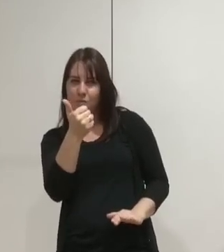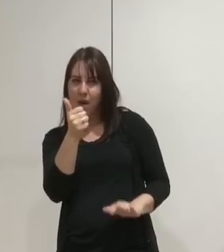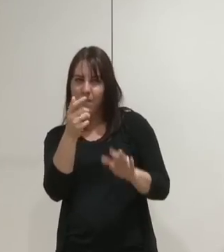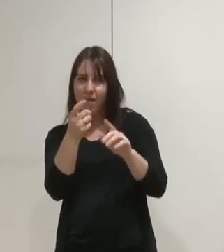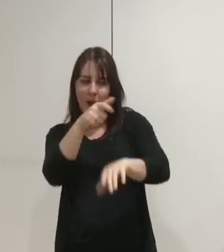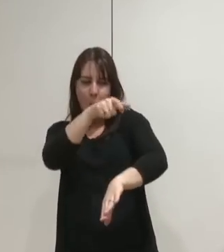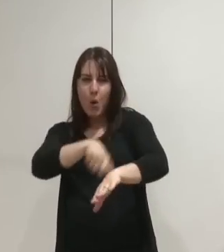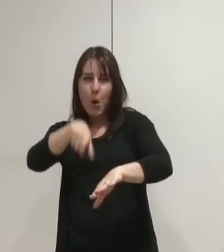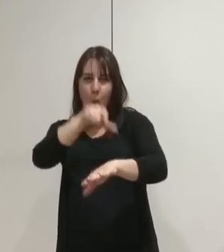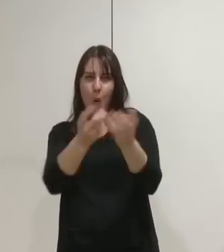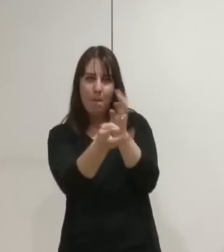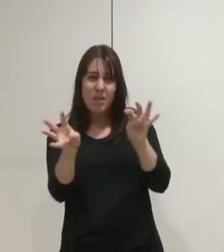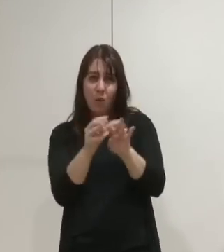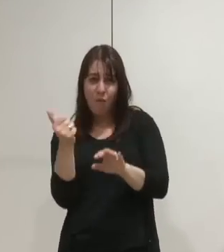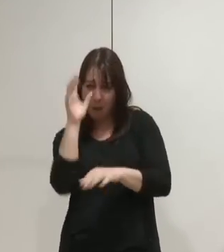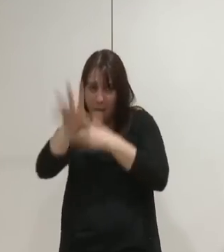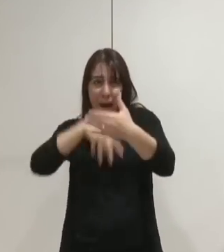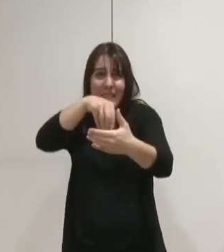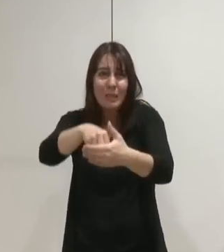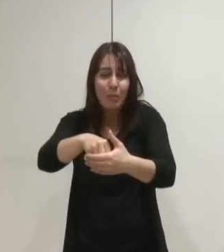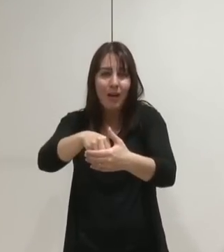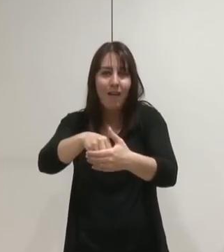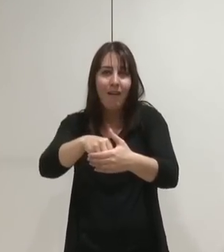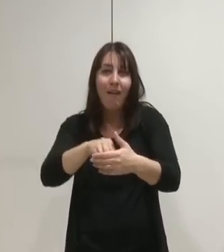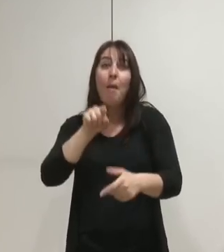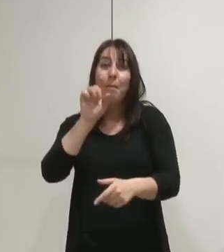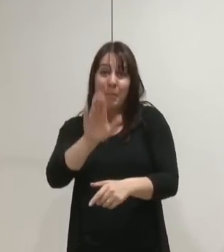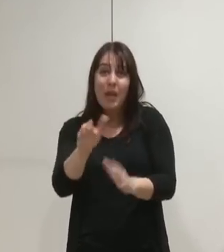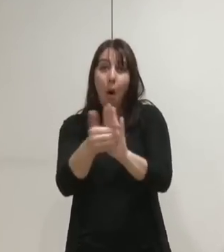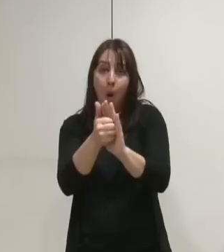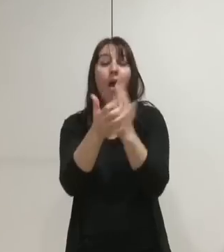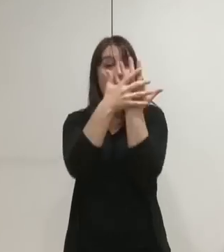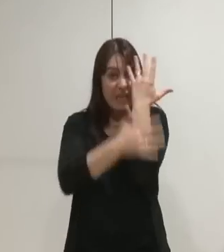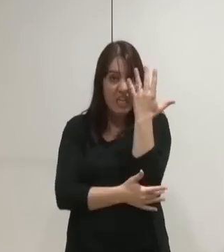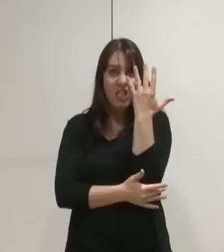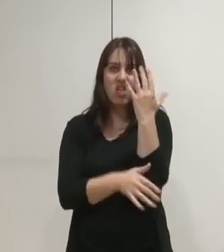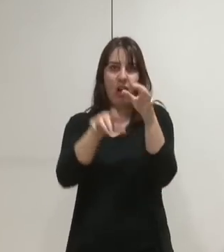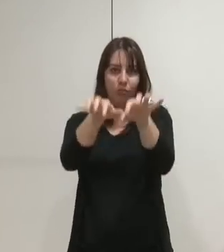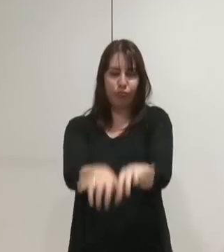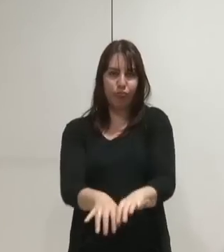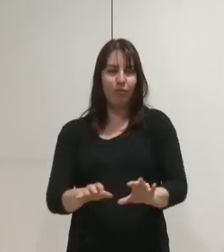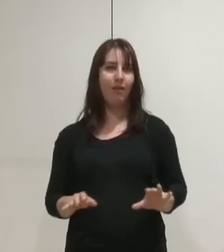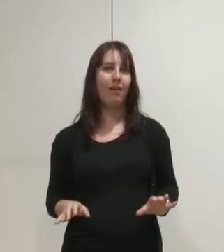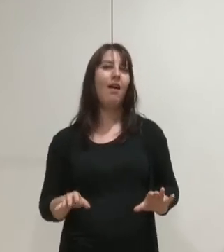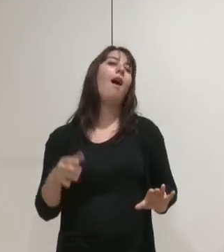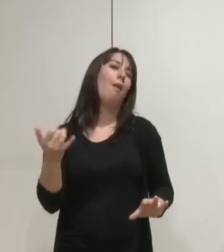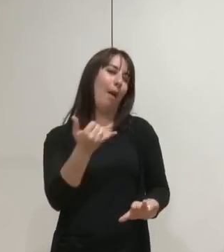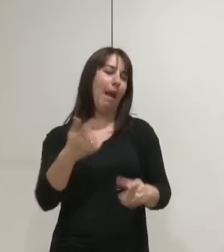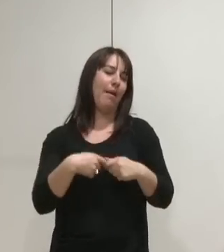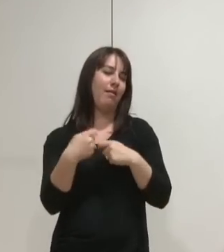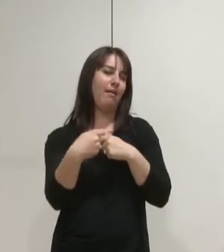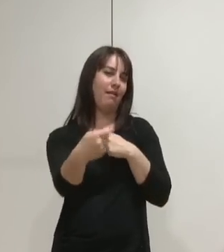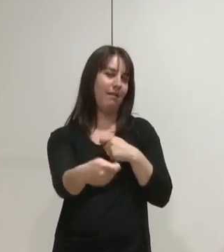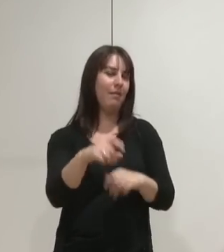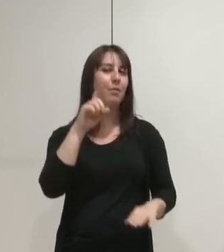commission qui est elle-même chargée de rédiger le cahier des charges bon je vais donc pas m'éterniser parce que